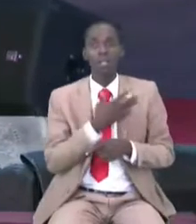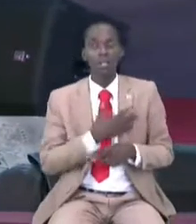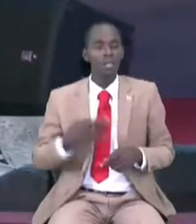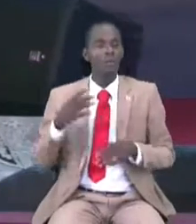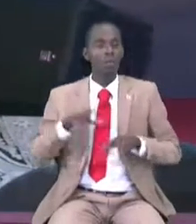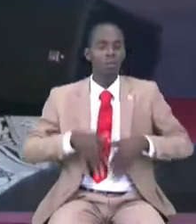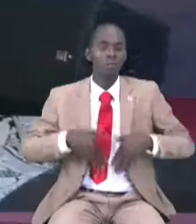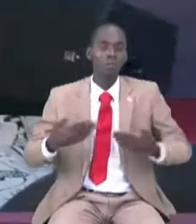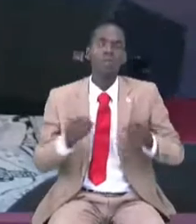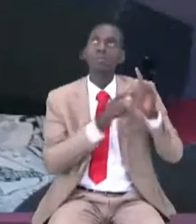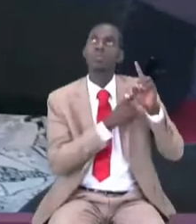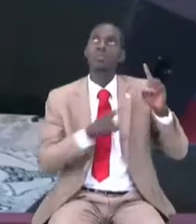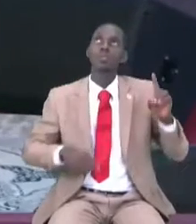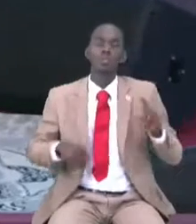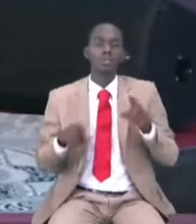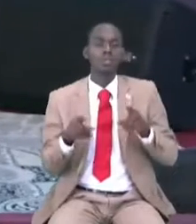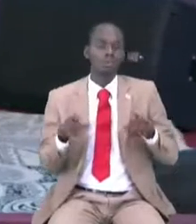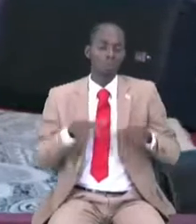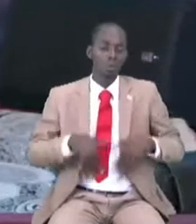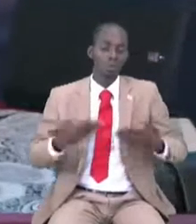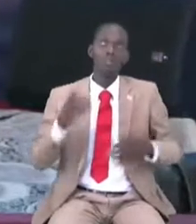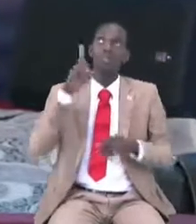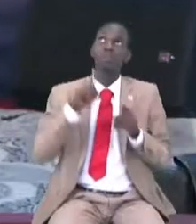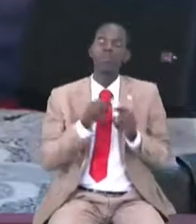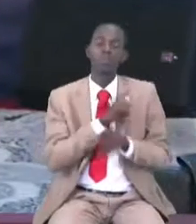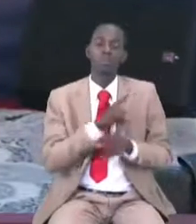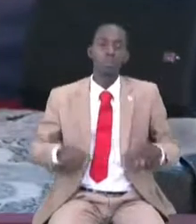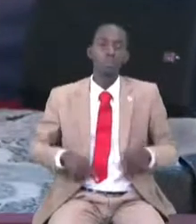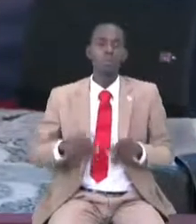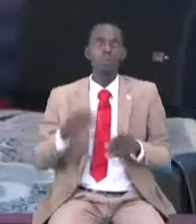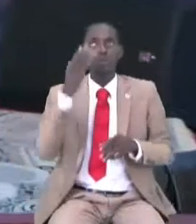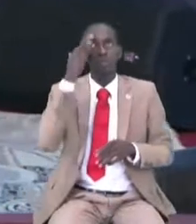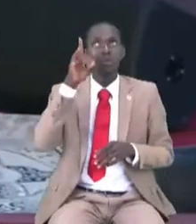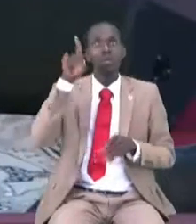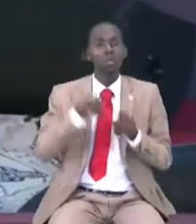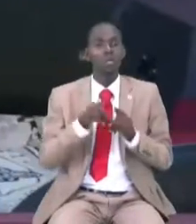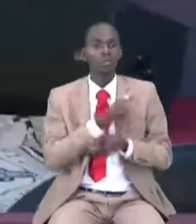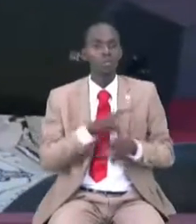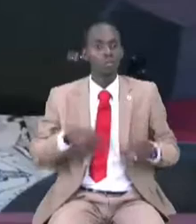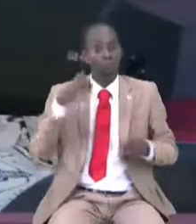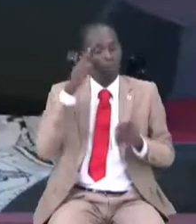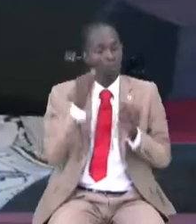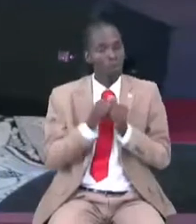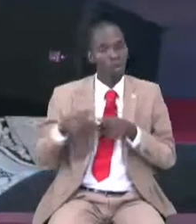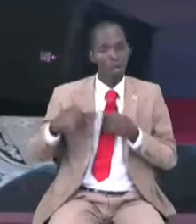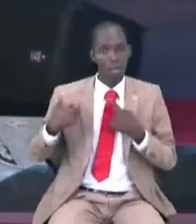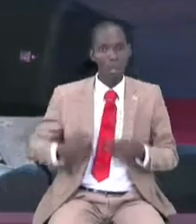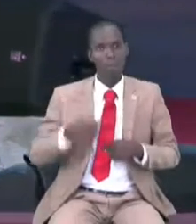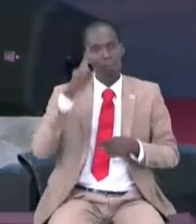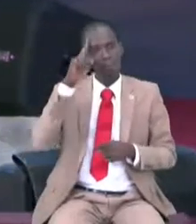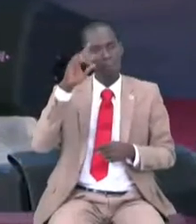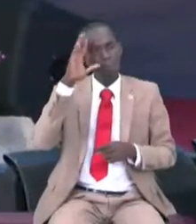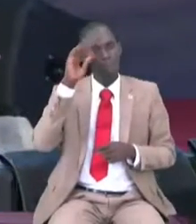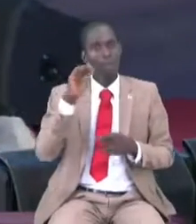en croyant du cœur qu'on parvient à la justice. Et c'est en confessant de la bouche qu'on parvient au salut.